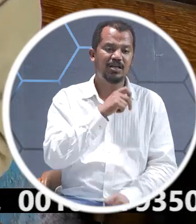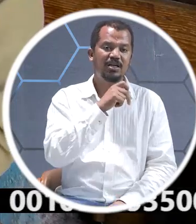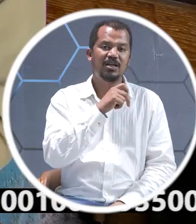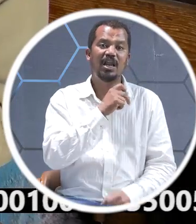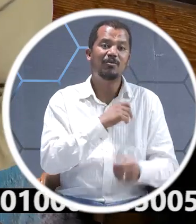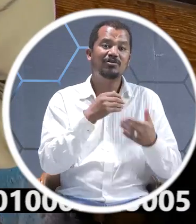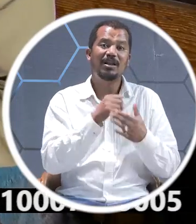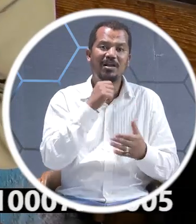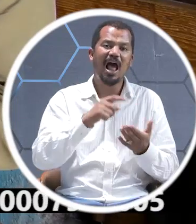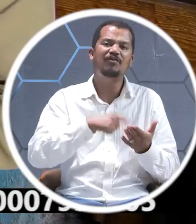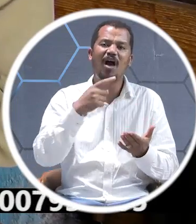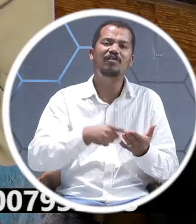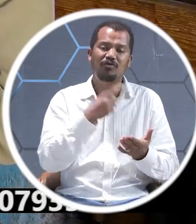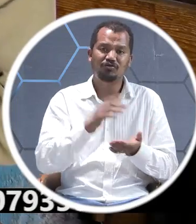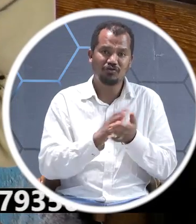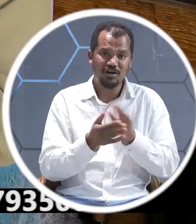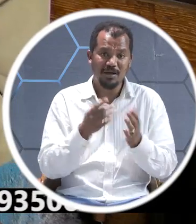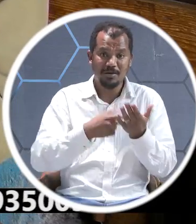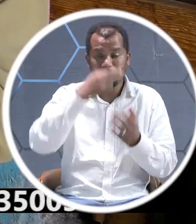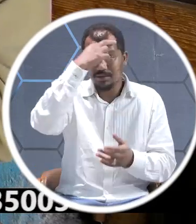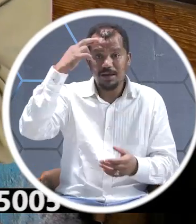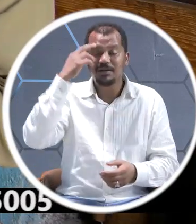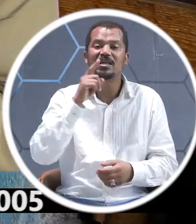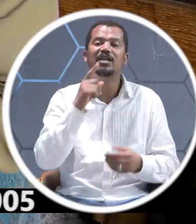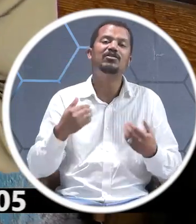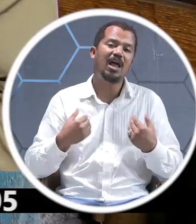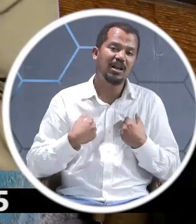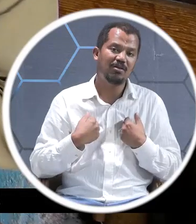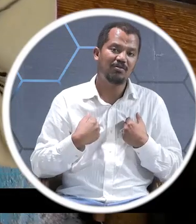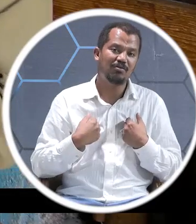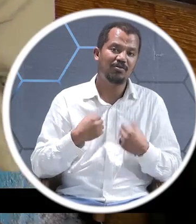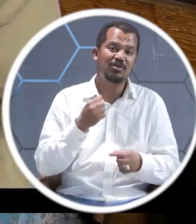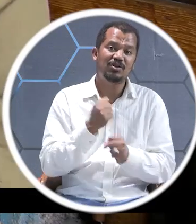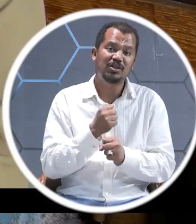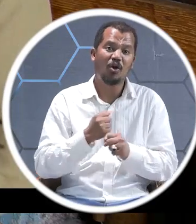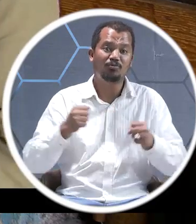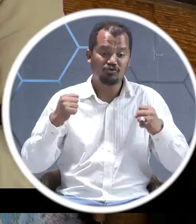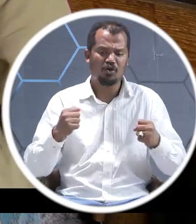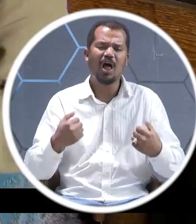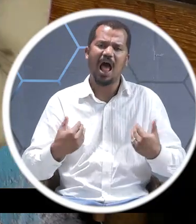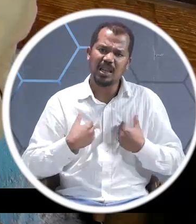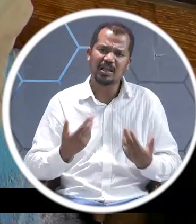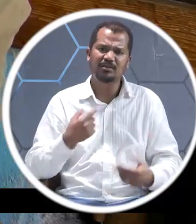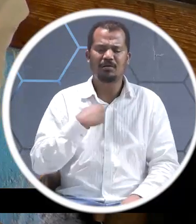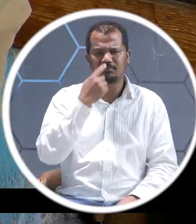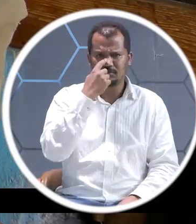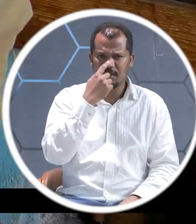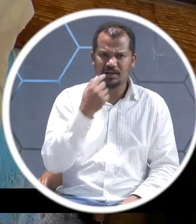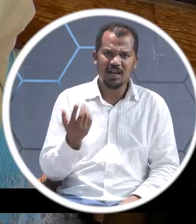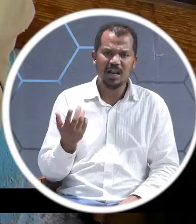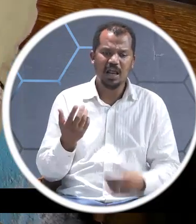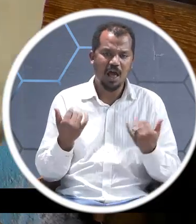ለደሞ ሰንማናደርስ አልፎ አልፎ ስለሆነ በዚያ ምክንያት ነው እንግዲህ ያለው እንጂ እንግዳ ስራውን ችሎታው በጣም አለን